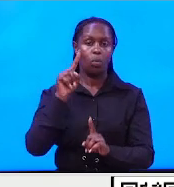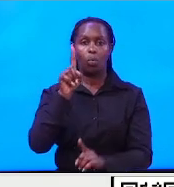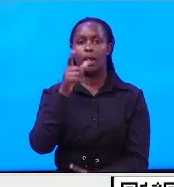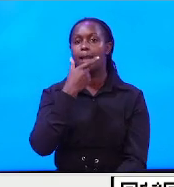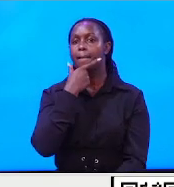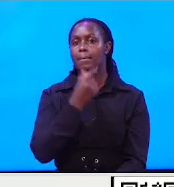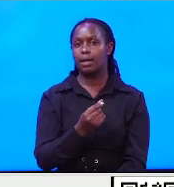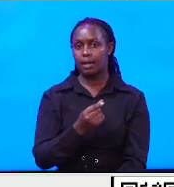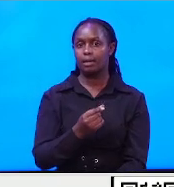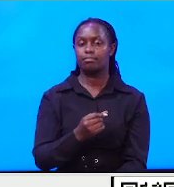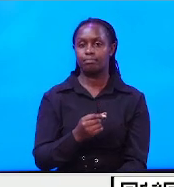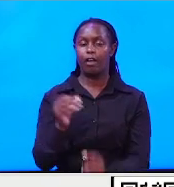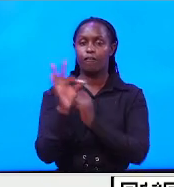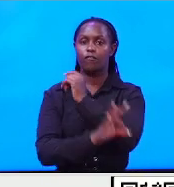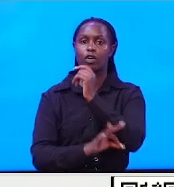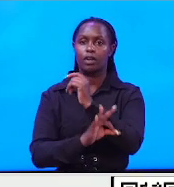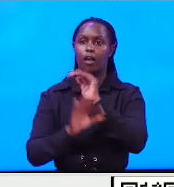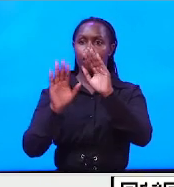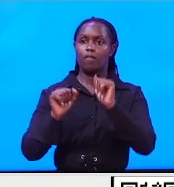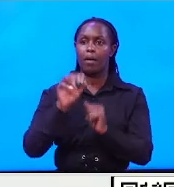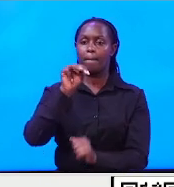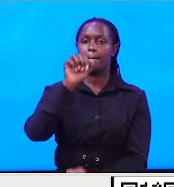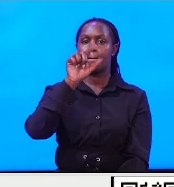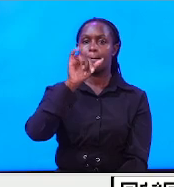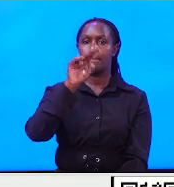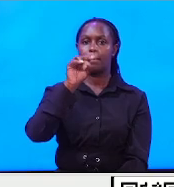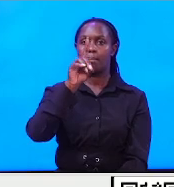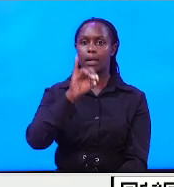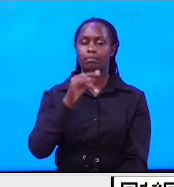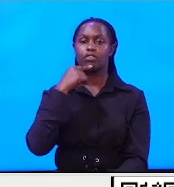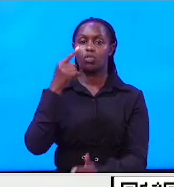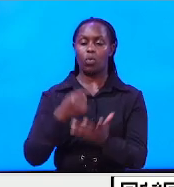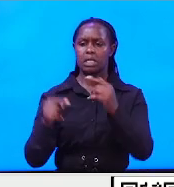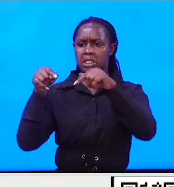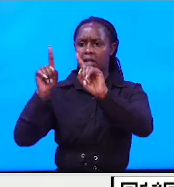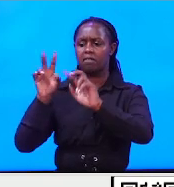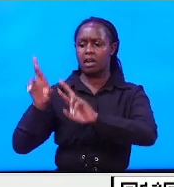mmoja raia wa kigeni kutoka Malindi anayedaiwa kuwanajisi watoto.